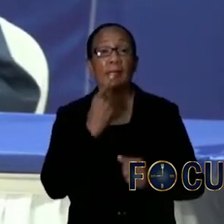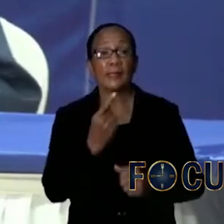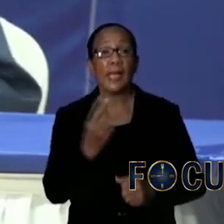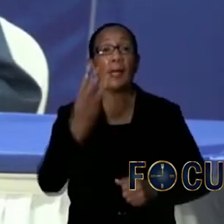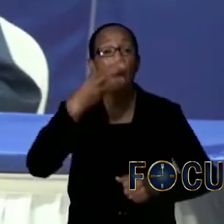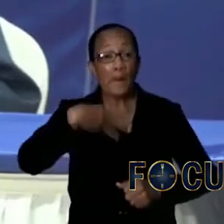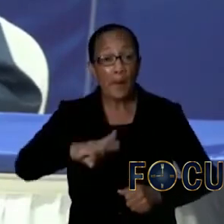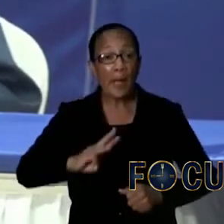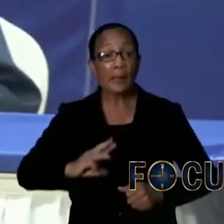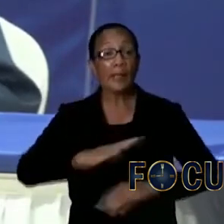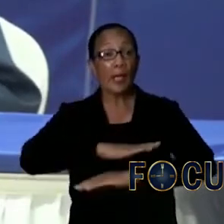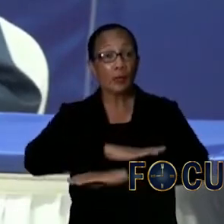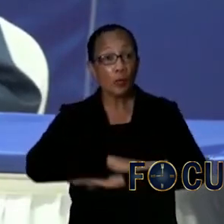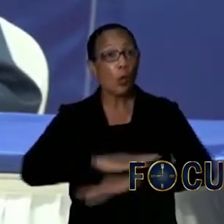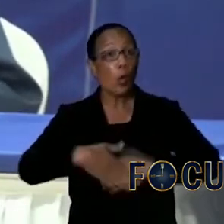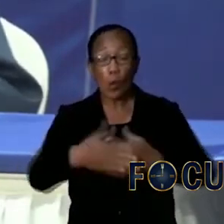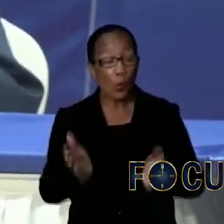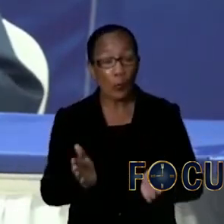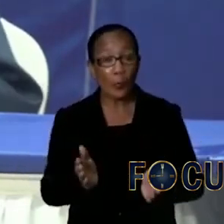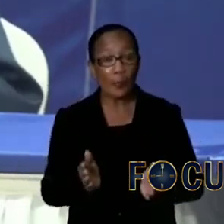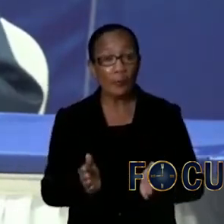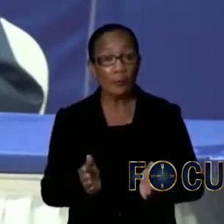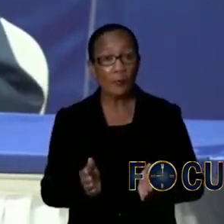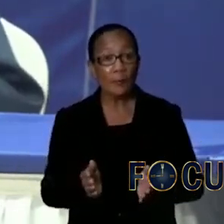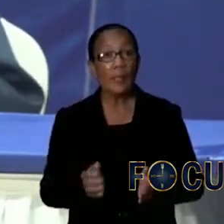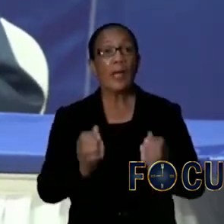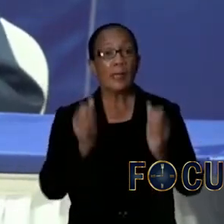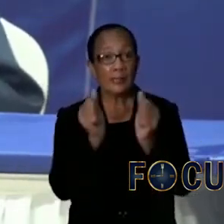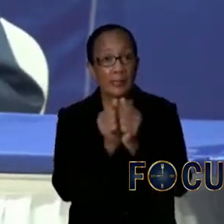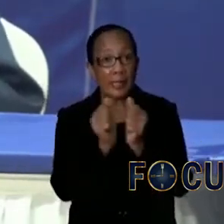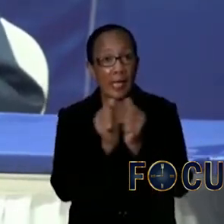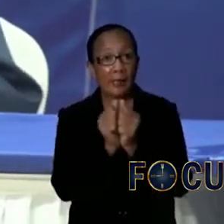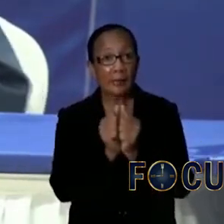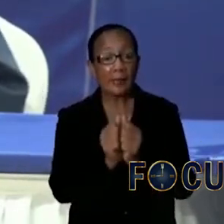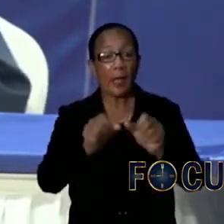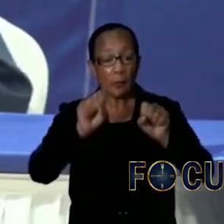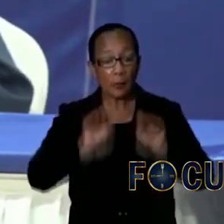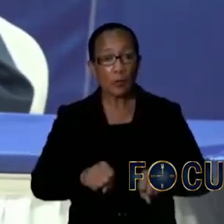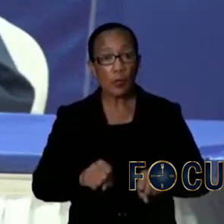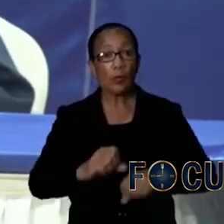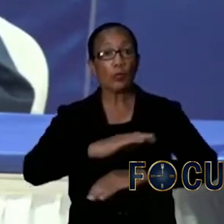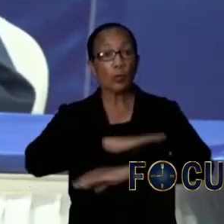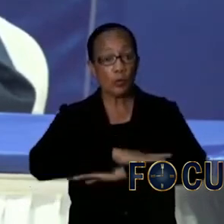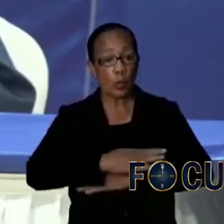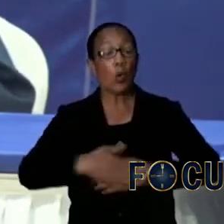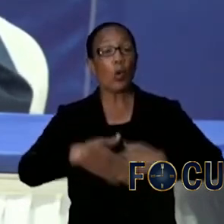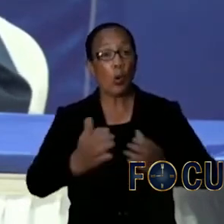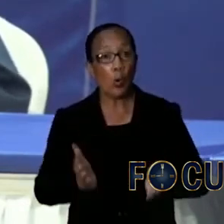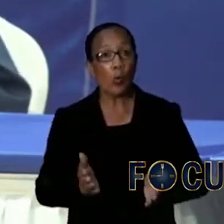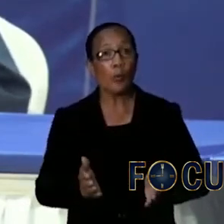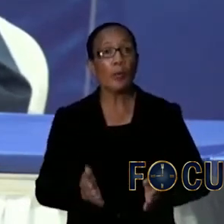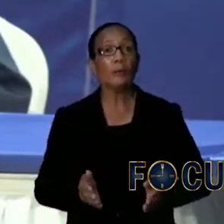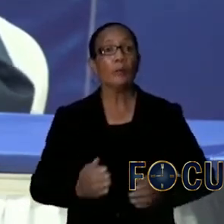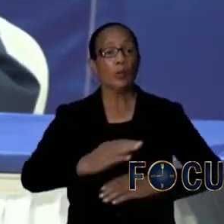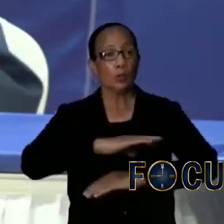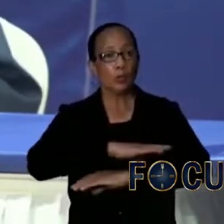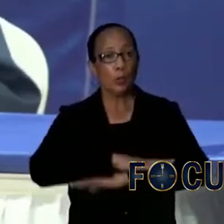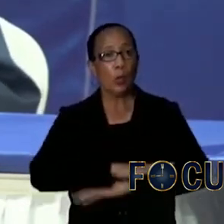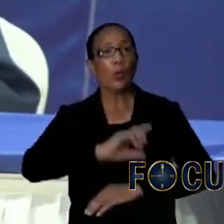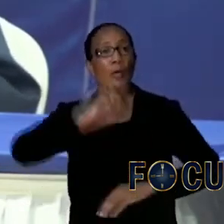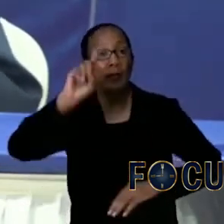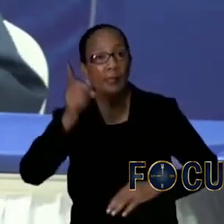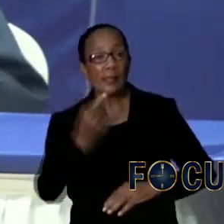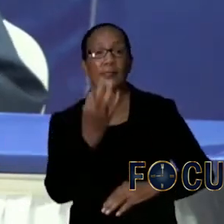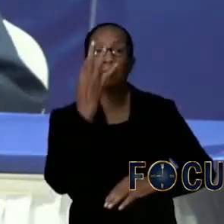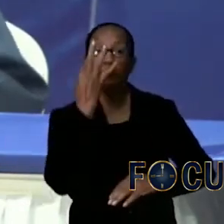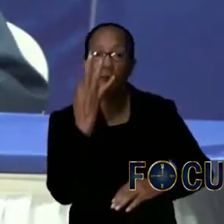maandag kunnen beginnen. Dat gaat niet gebeuren. Als zaterdag besloten wordt we kunnen open, krijgen de scholen gegarandeerd 2 tot 3